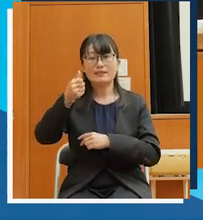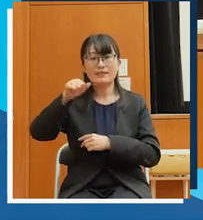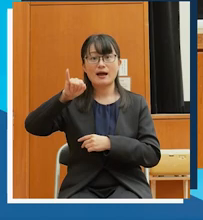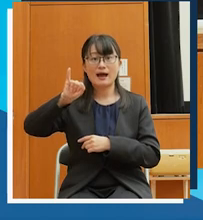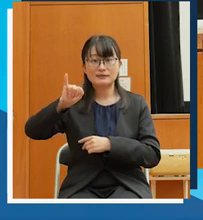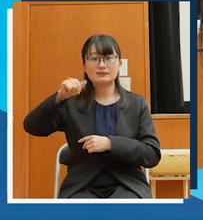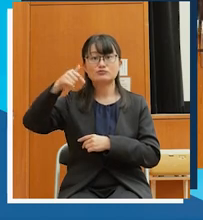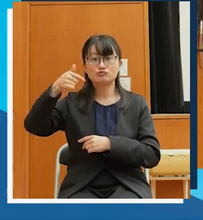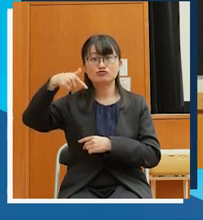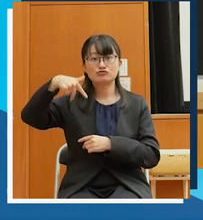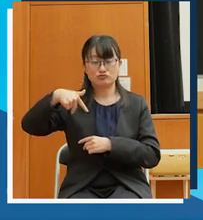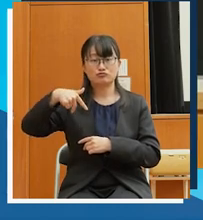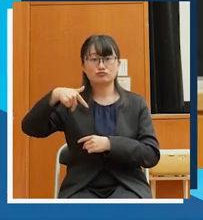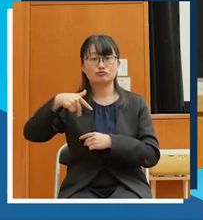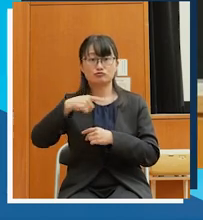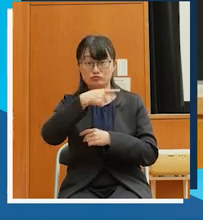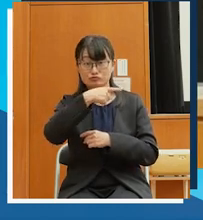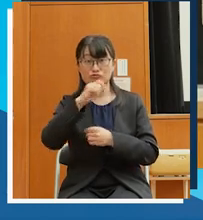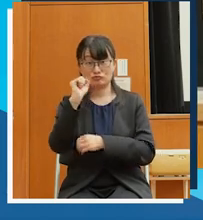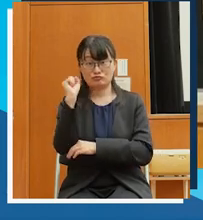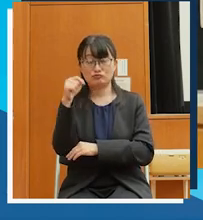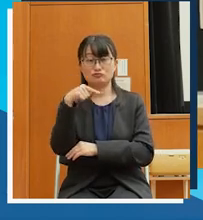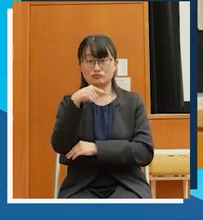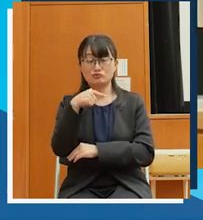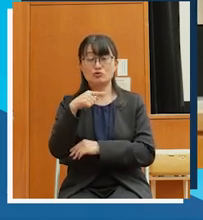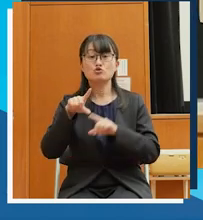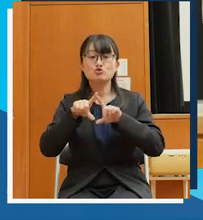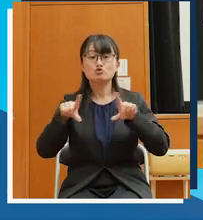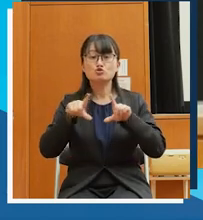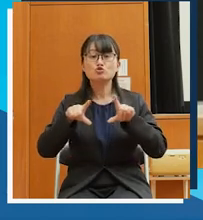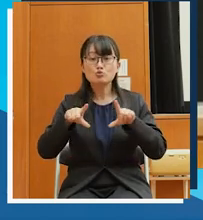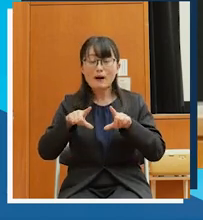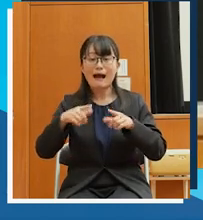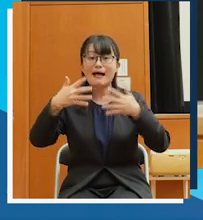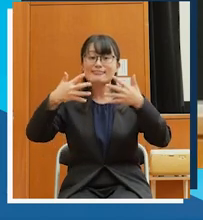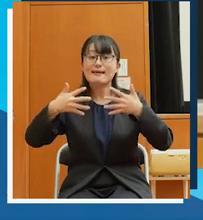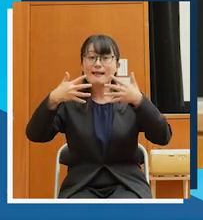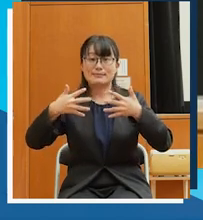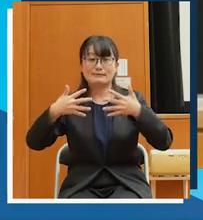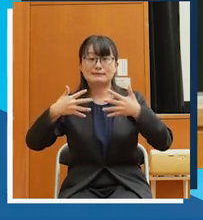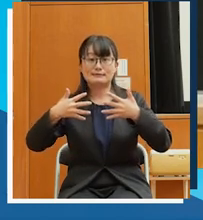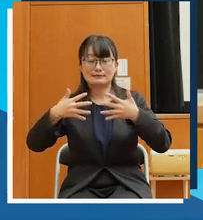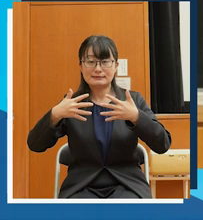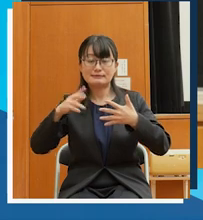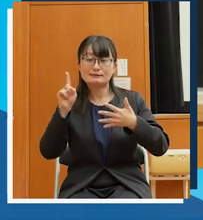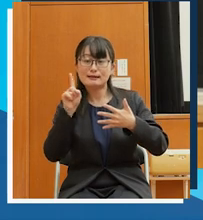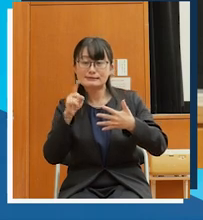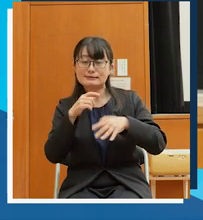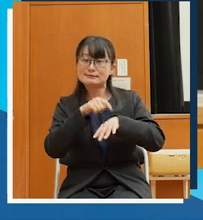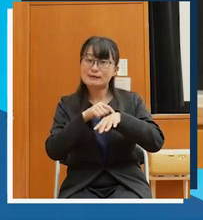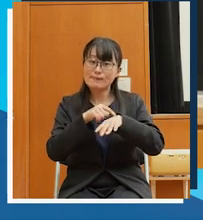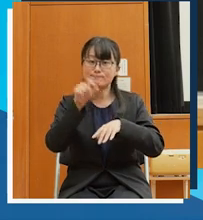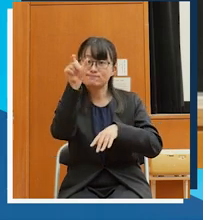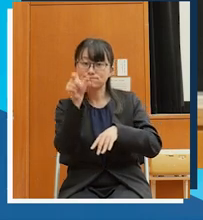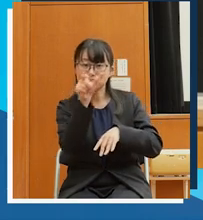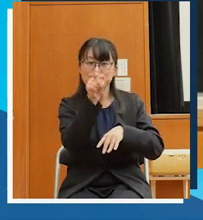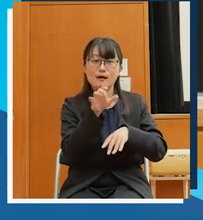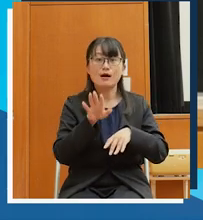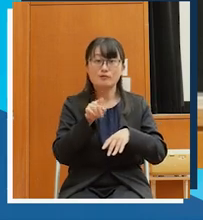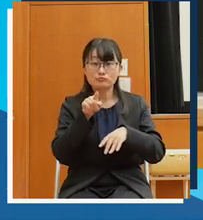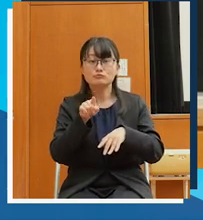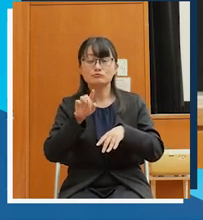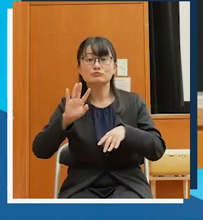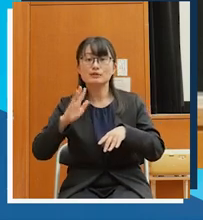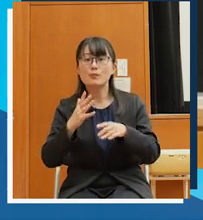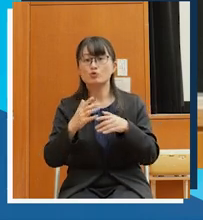側は通常はテレビ欄テレビの広告欄が載っているんですが沖縄タイムスはそのテレビ欄もこのような沖縄